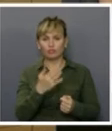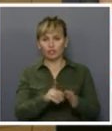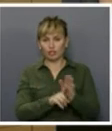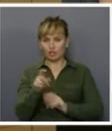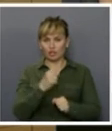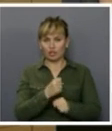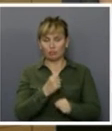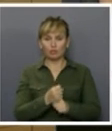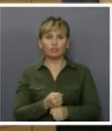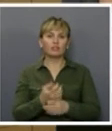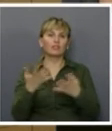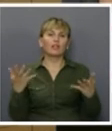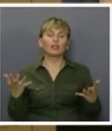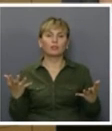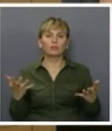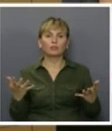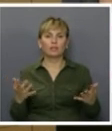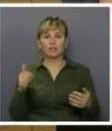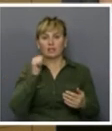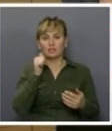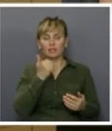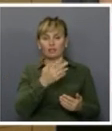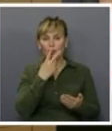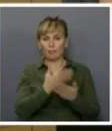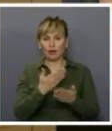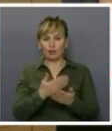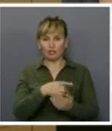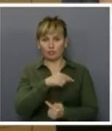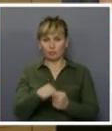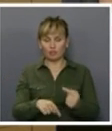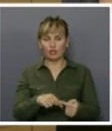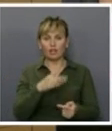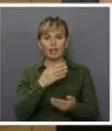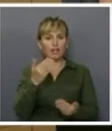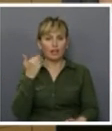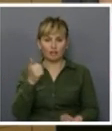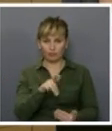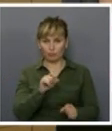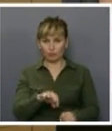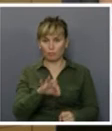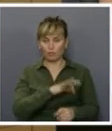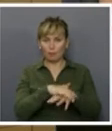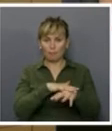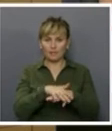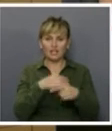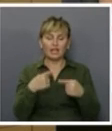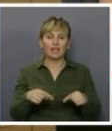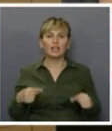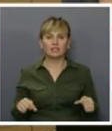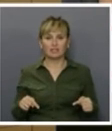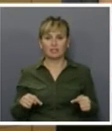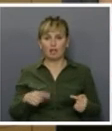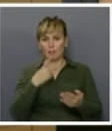работать в светлую. Завтра вам прогнозировать свой бизнес будет легче. Вы просто сможете применять математические или финансовые модели, вы